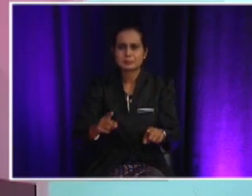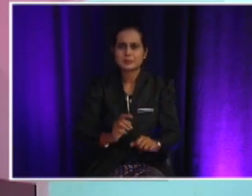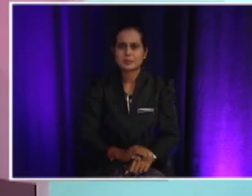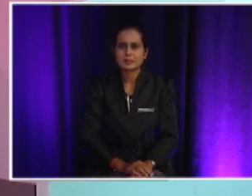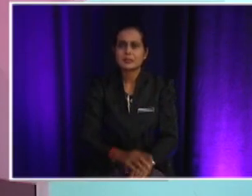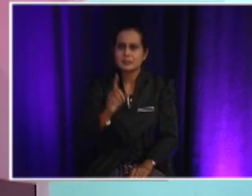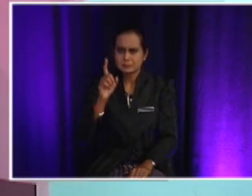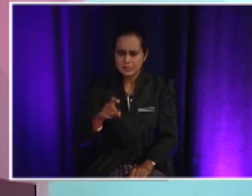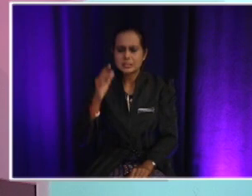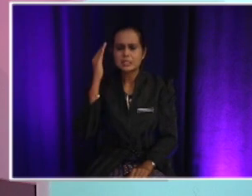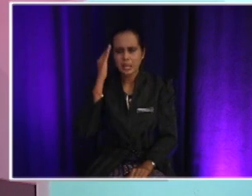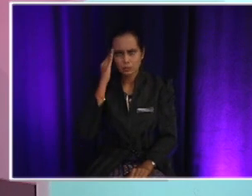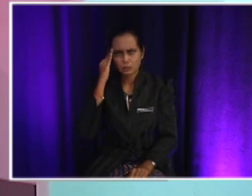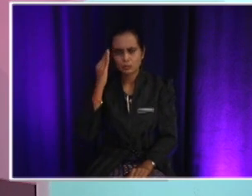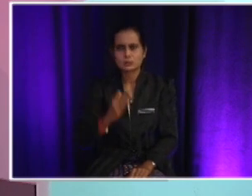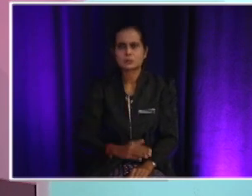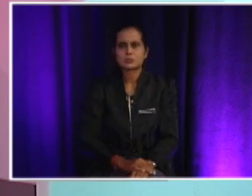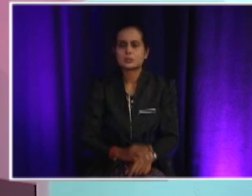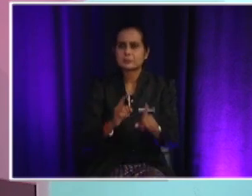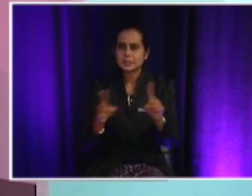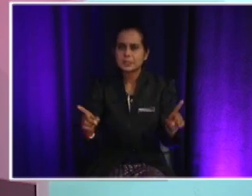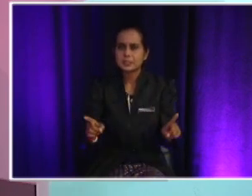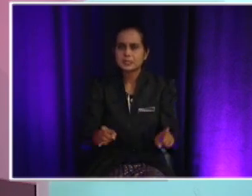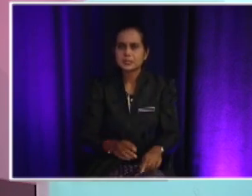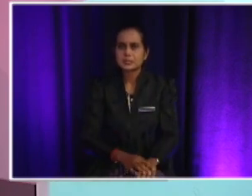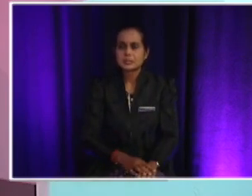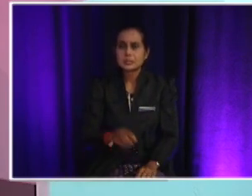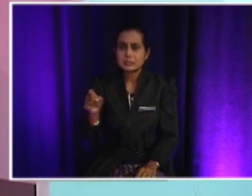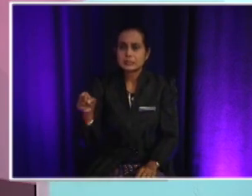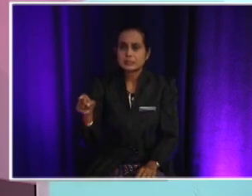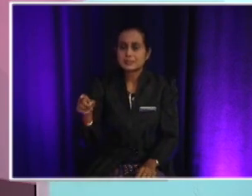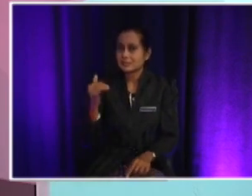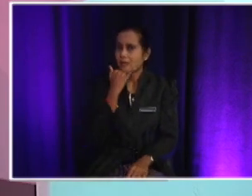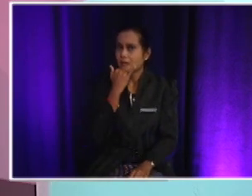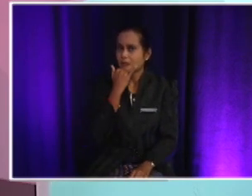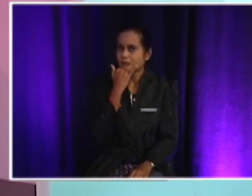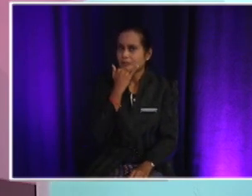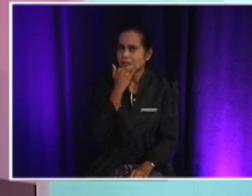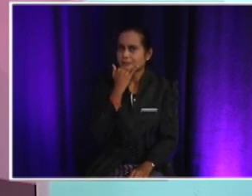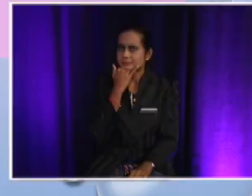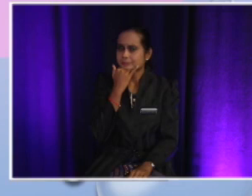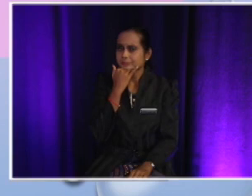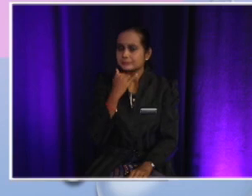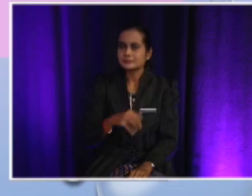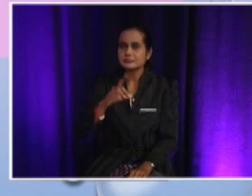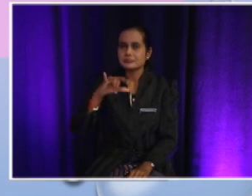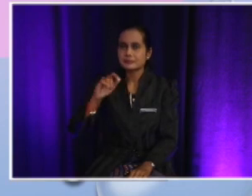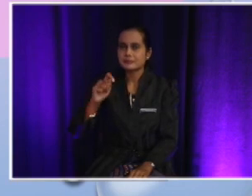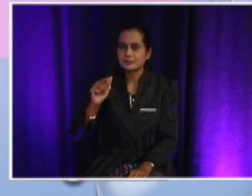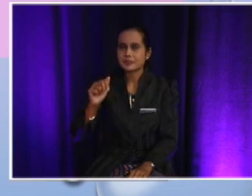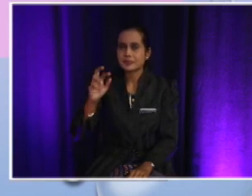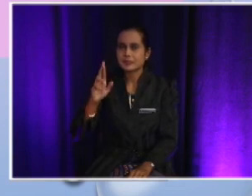dia kena ambil tahu juga ini. Okey, tetapi ini sebenarnya salah. Okey, ini salah. Dan lita pincang arus tetap